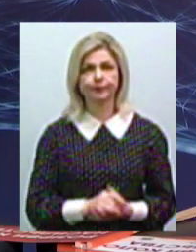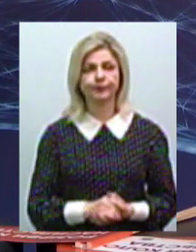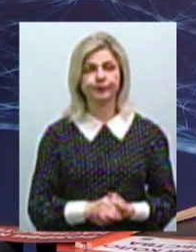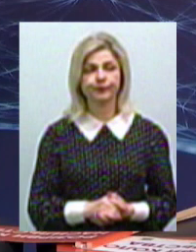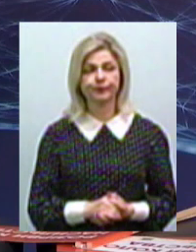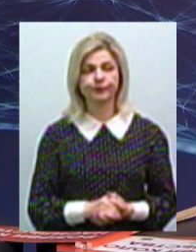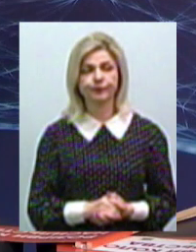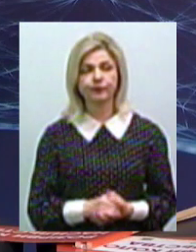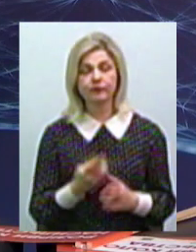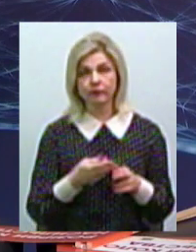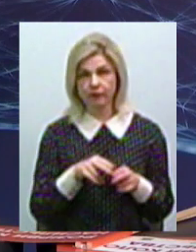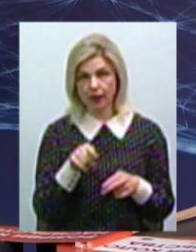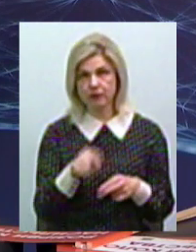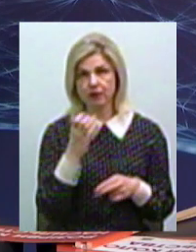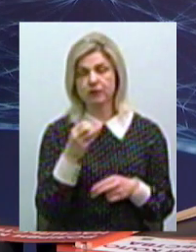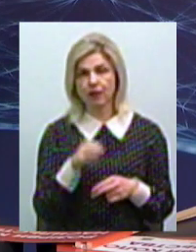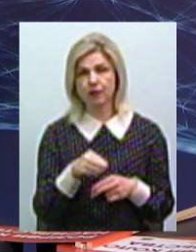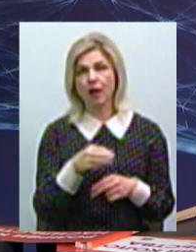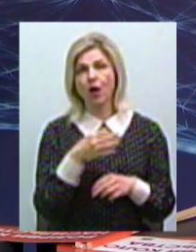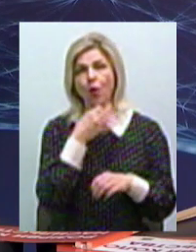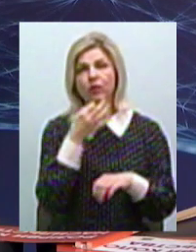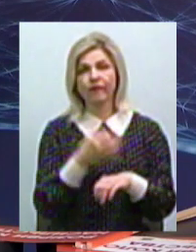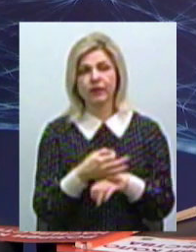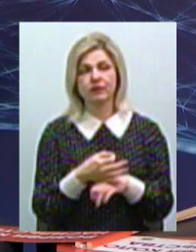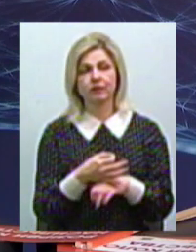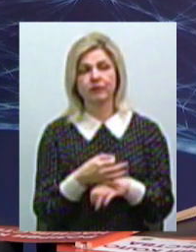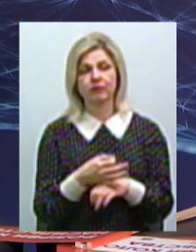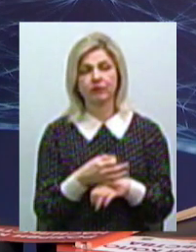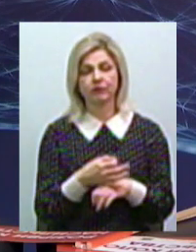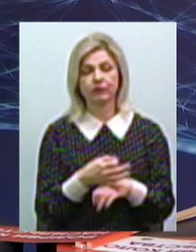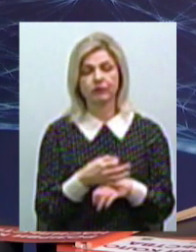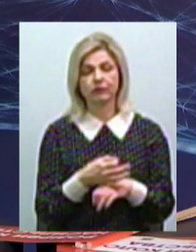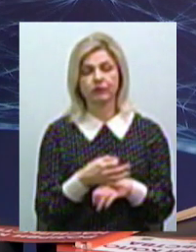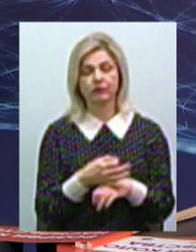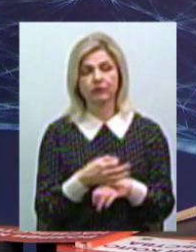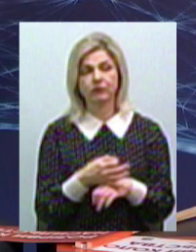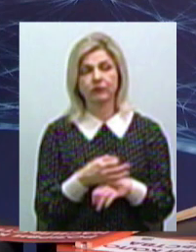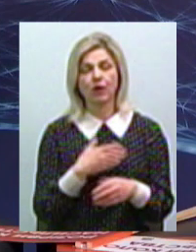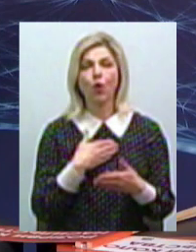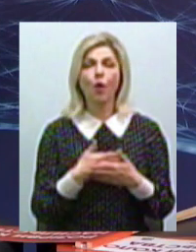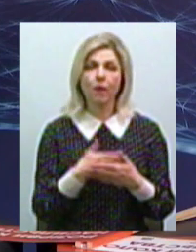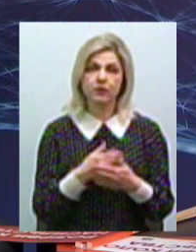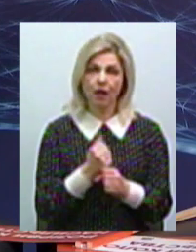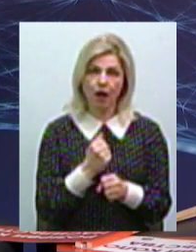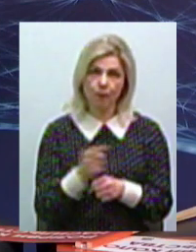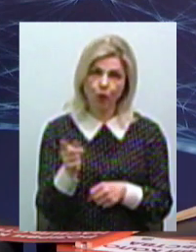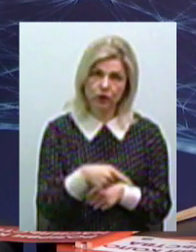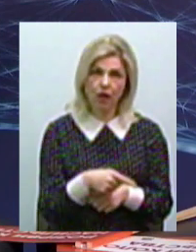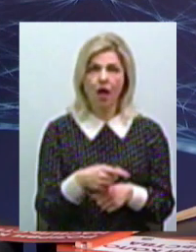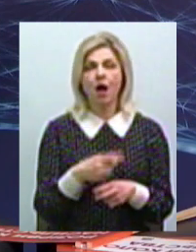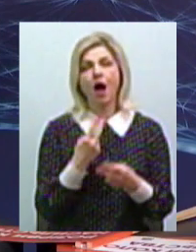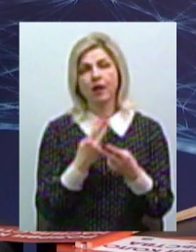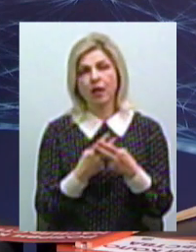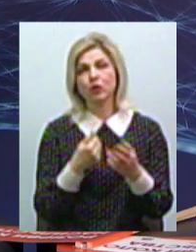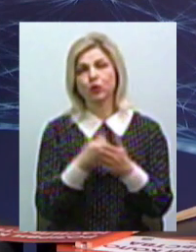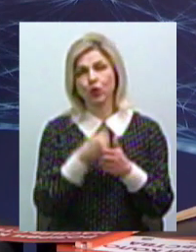Дана стаття у нас передбачає відповідальність у вигляді, знову ж таки, це можуть бути громадські роботи, арешт до